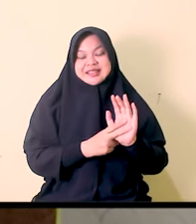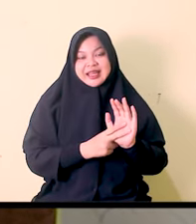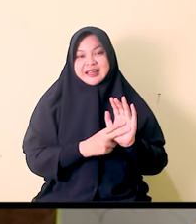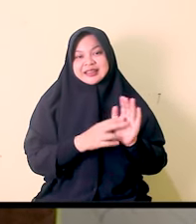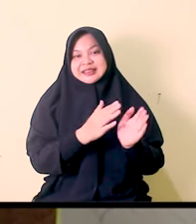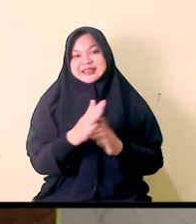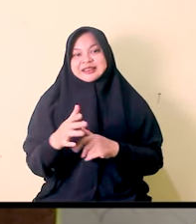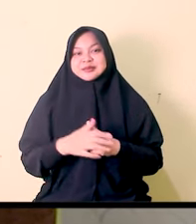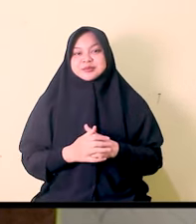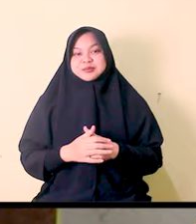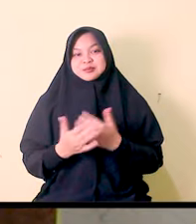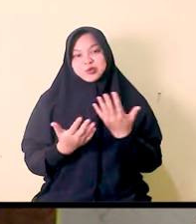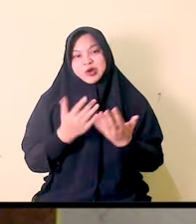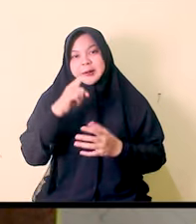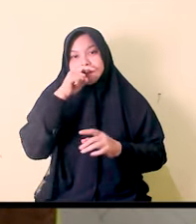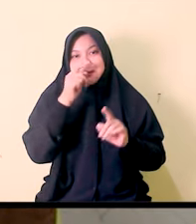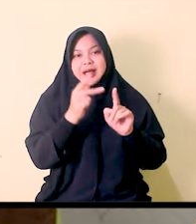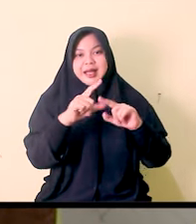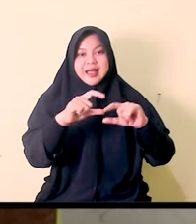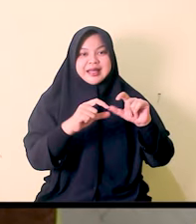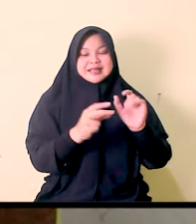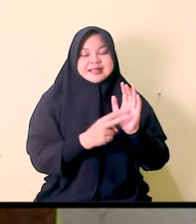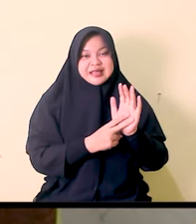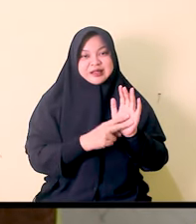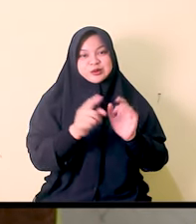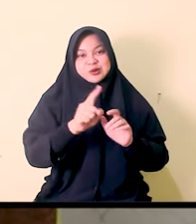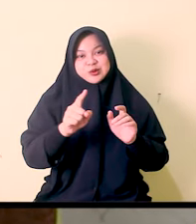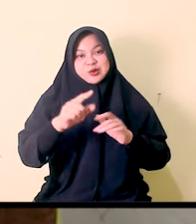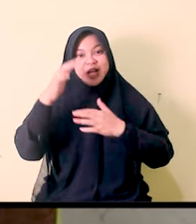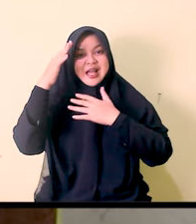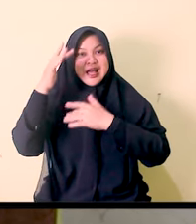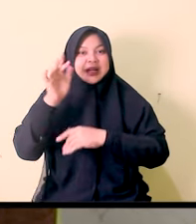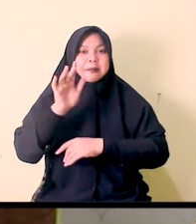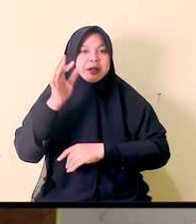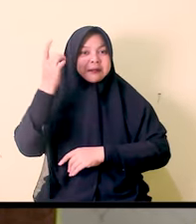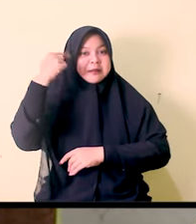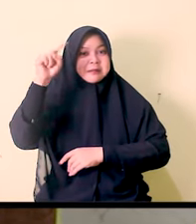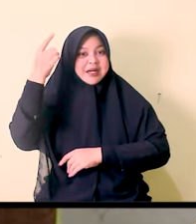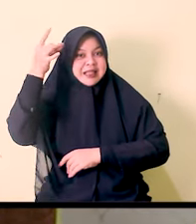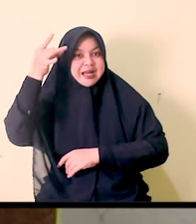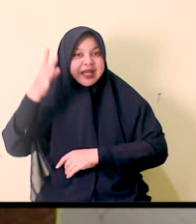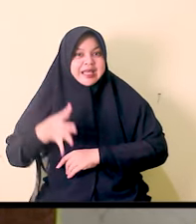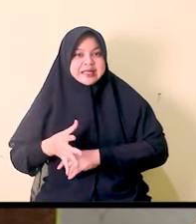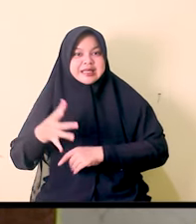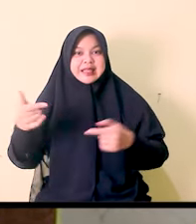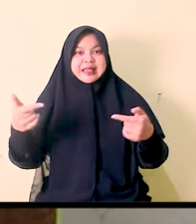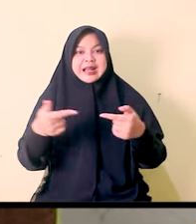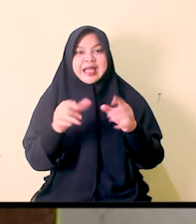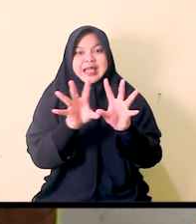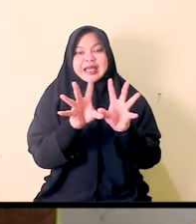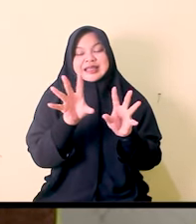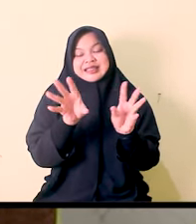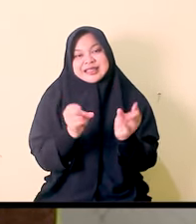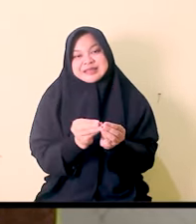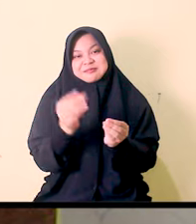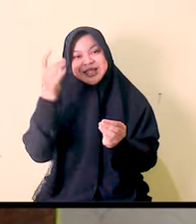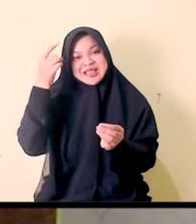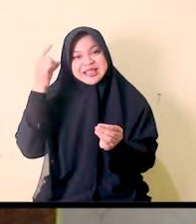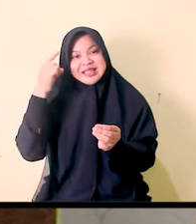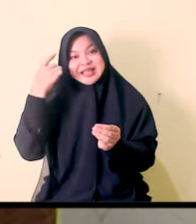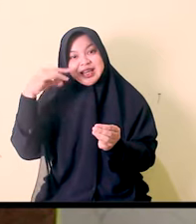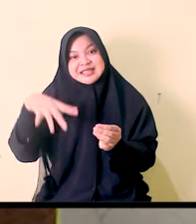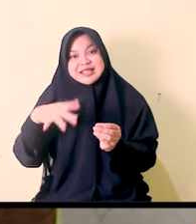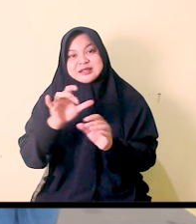Mas dari Pak Hasan terlebih dahulu harapannya dari pemerintah Desa ke depannya terkait dengan Desa inklusif itu apa Pak